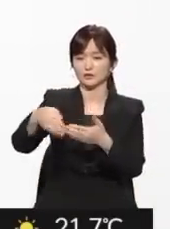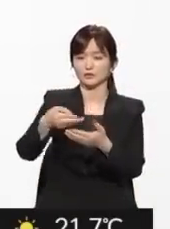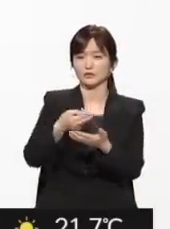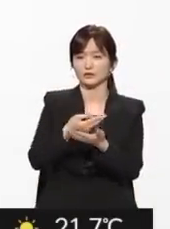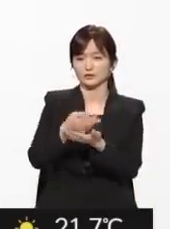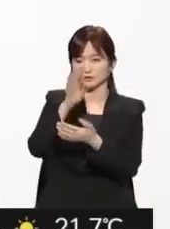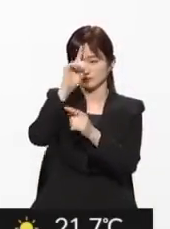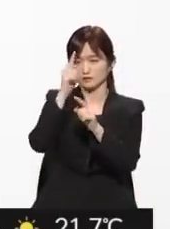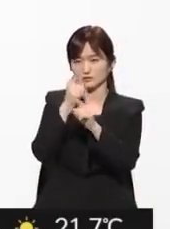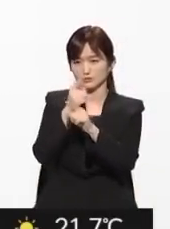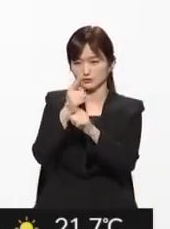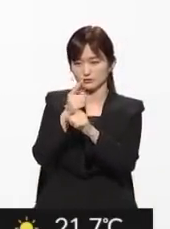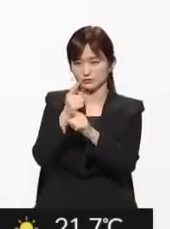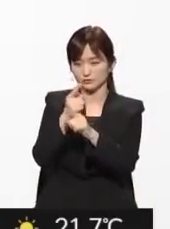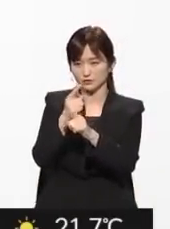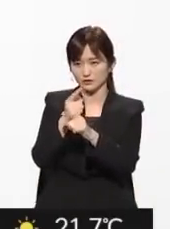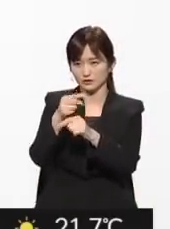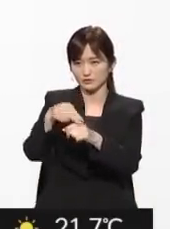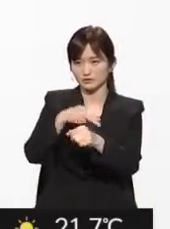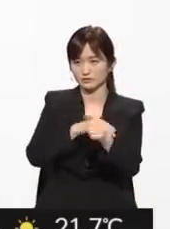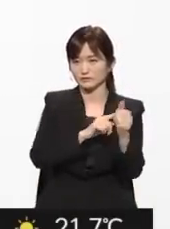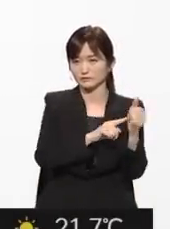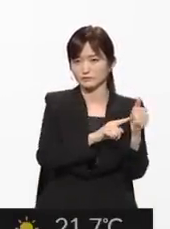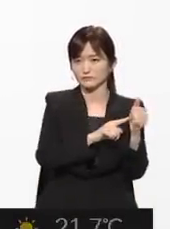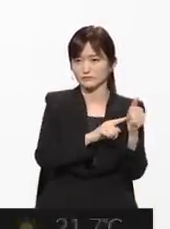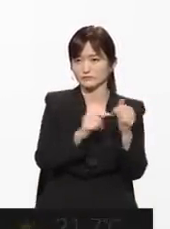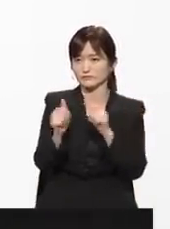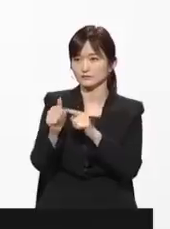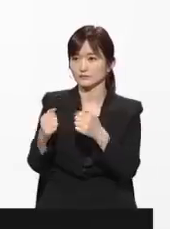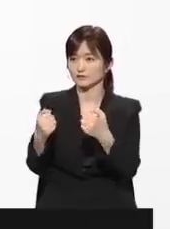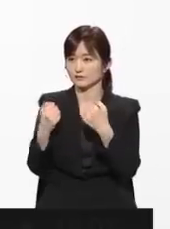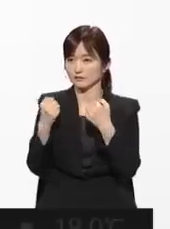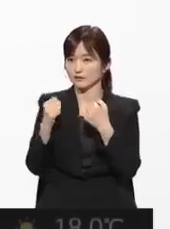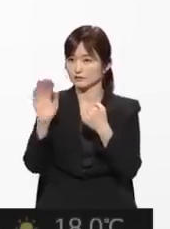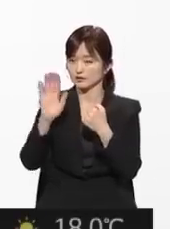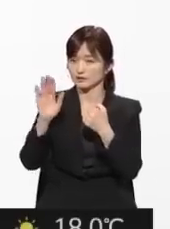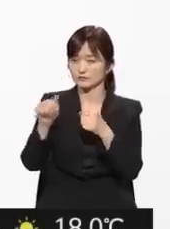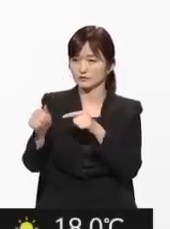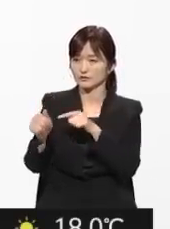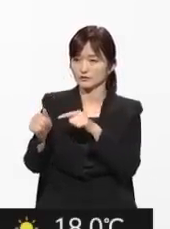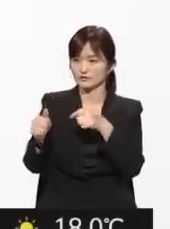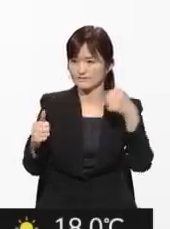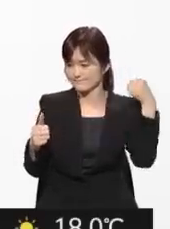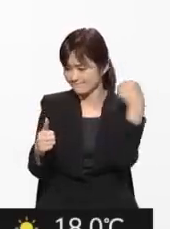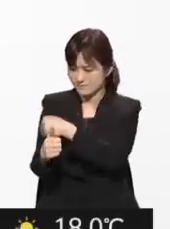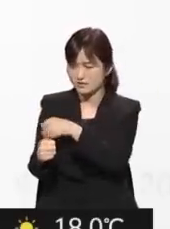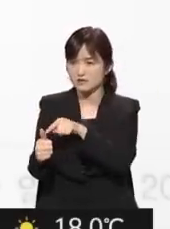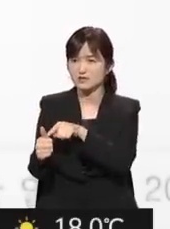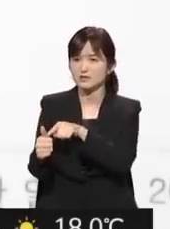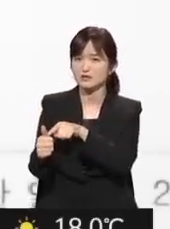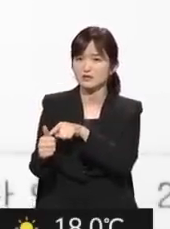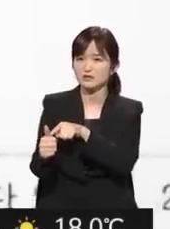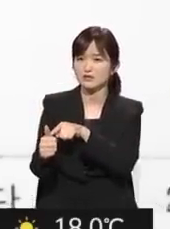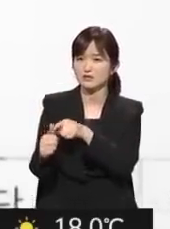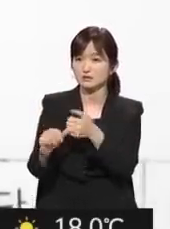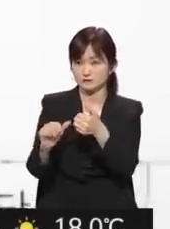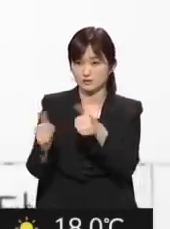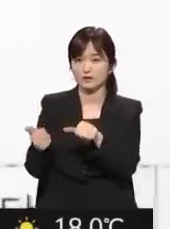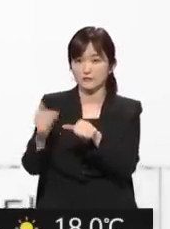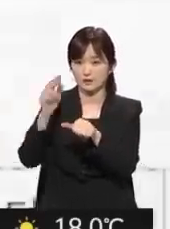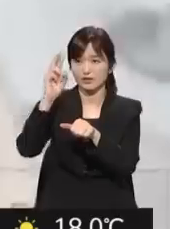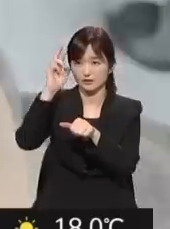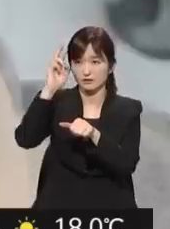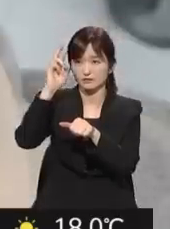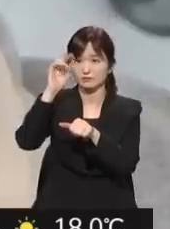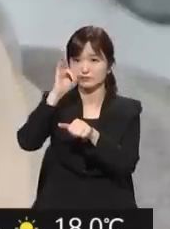의사 선생님이이 사람이 건장한 남성이 아니었으면이 정도 폭력이 가해진 거면 아마 사망했을